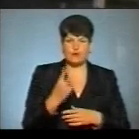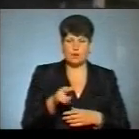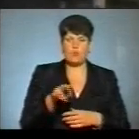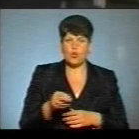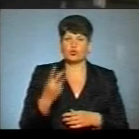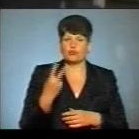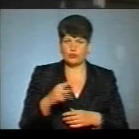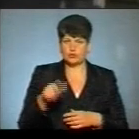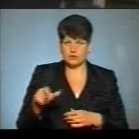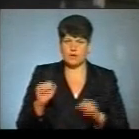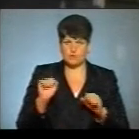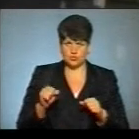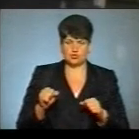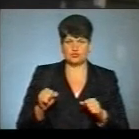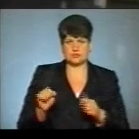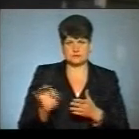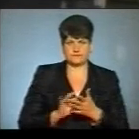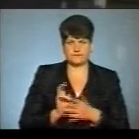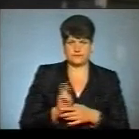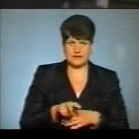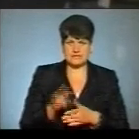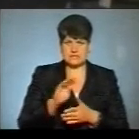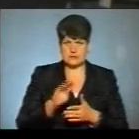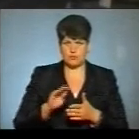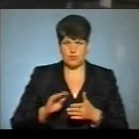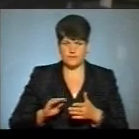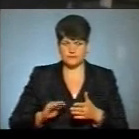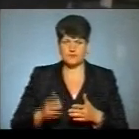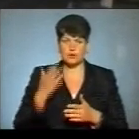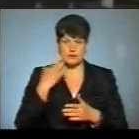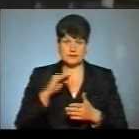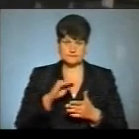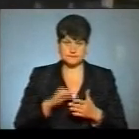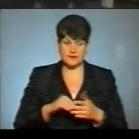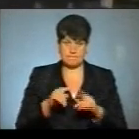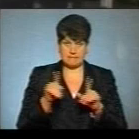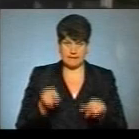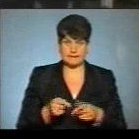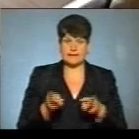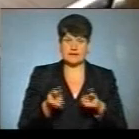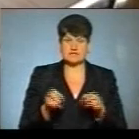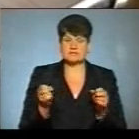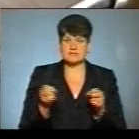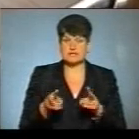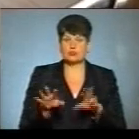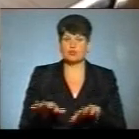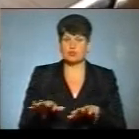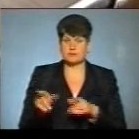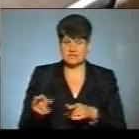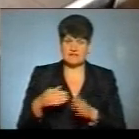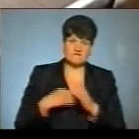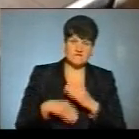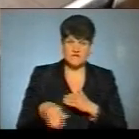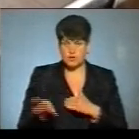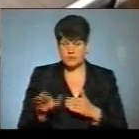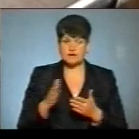осіб одночасно можуть перебувати, заповнювати ті бланки. Коли вони заповнили бланки, лишають в спеціально відведеному місці, виходять, і якщо